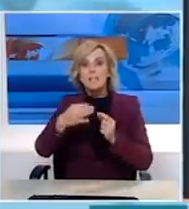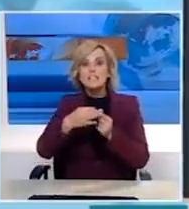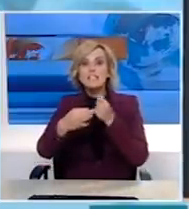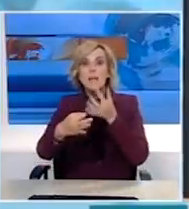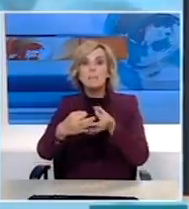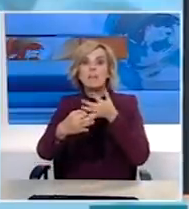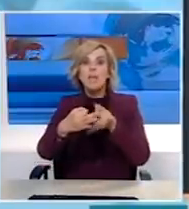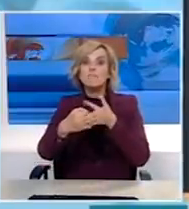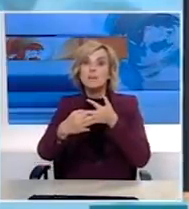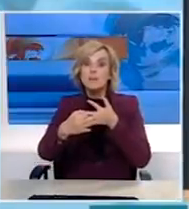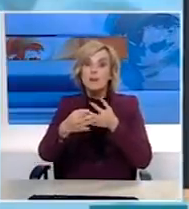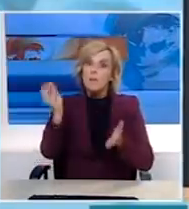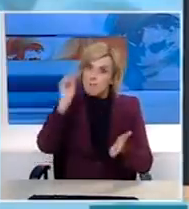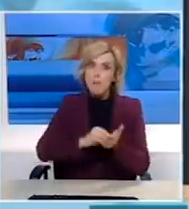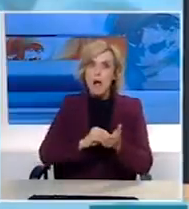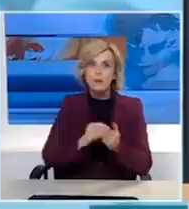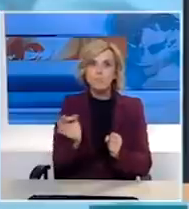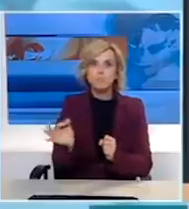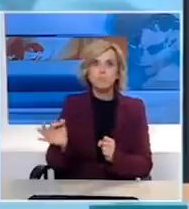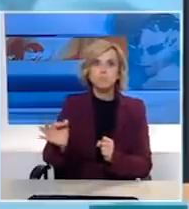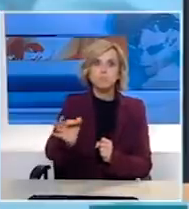χορήγηση χημειοπροφύλαξης στις ευπαθείς ομάδες του